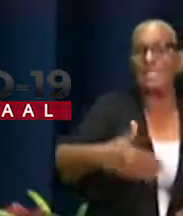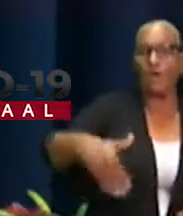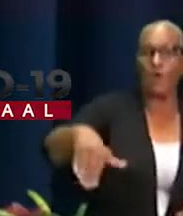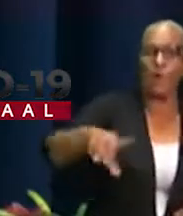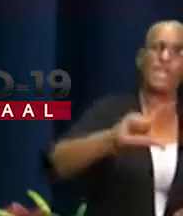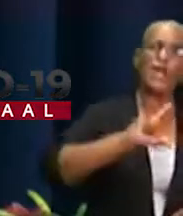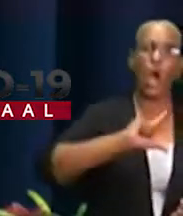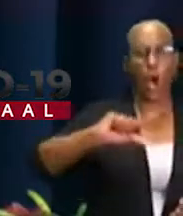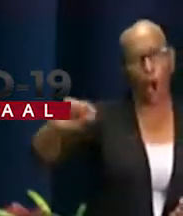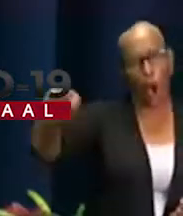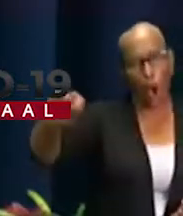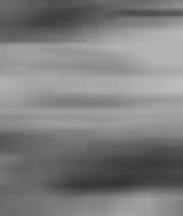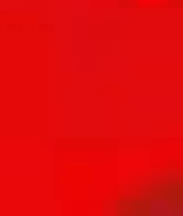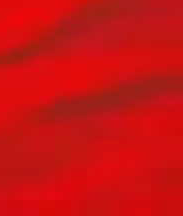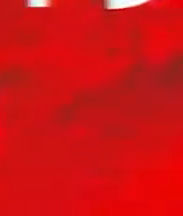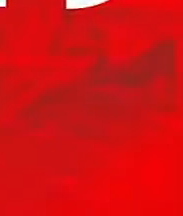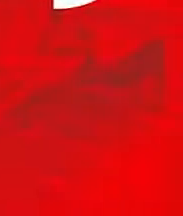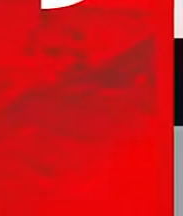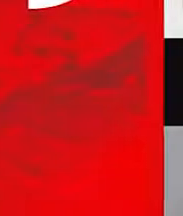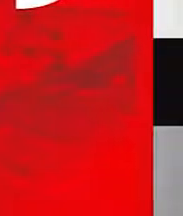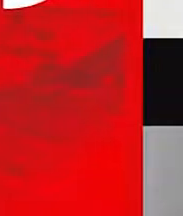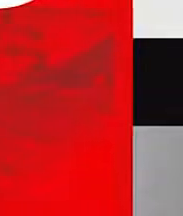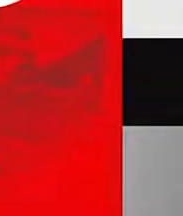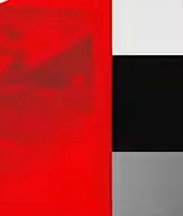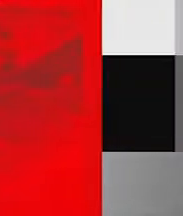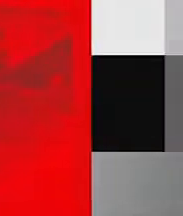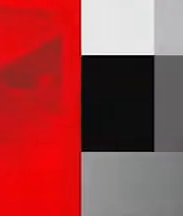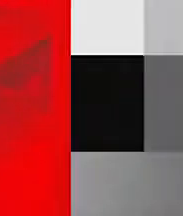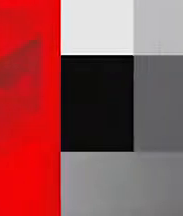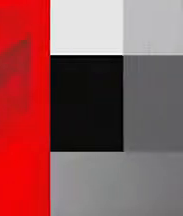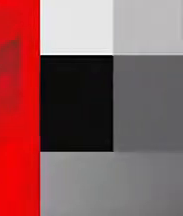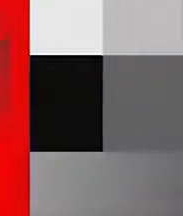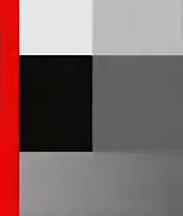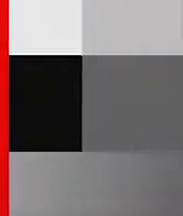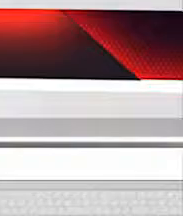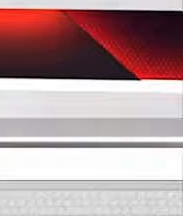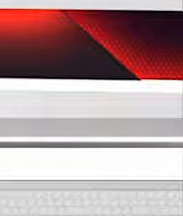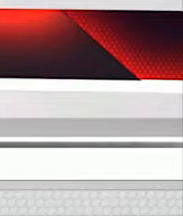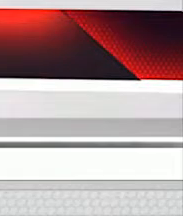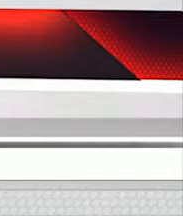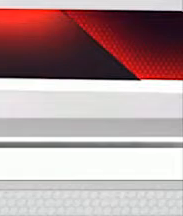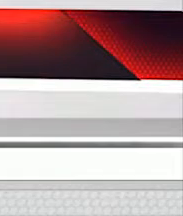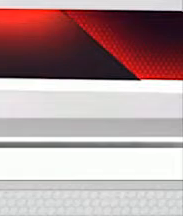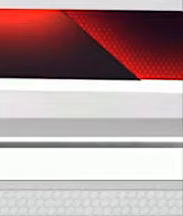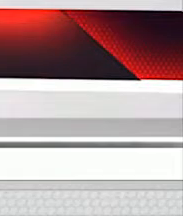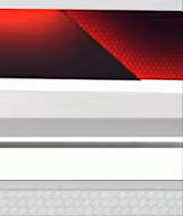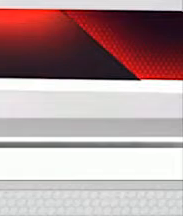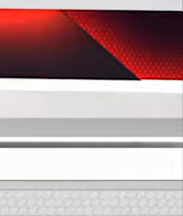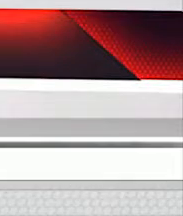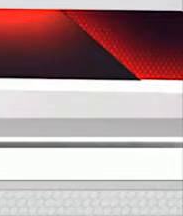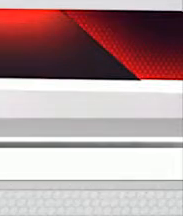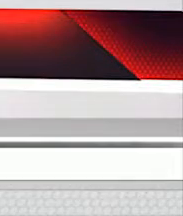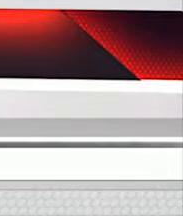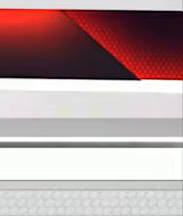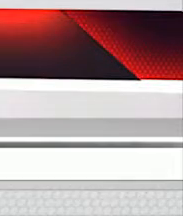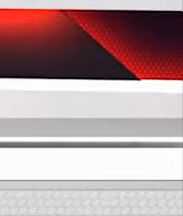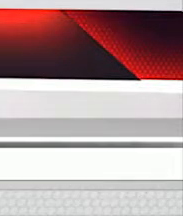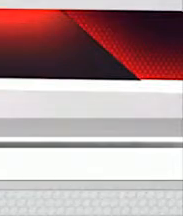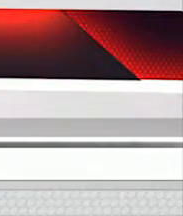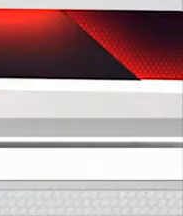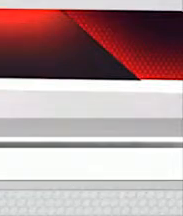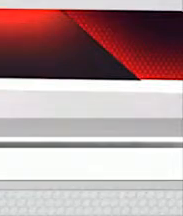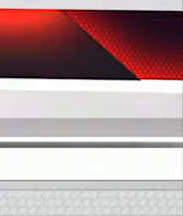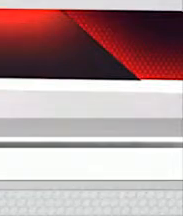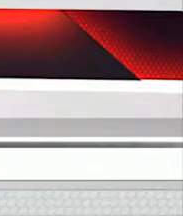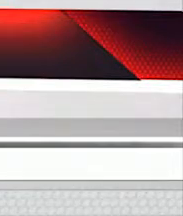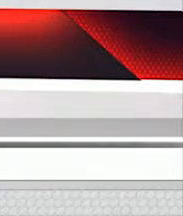vooralsnog opgeheven. Het samenscholingsverbod is gebracht van 10 naar